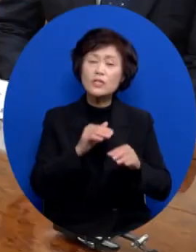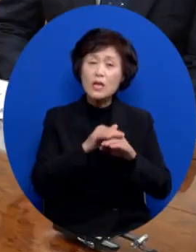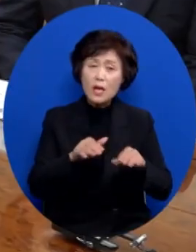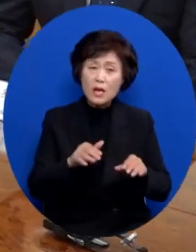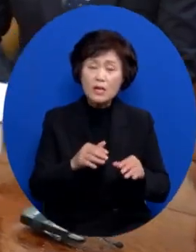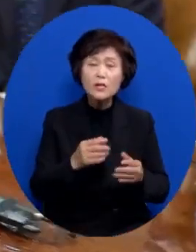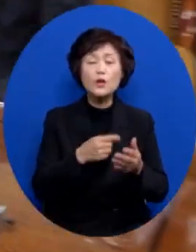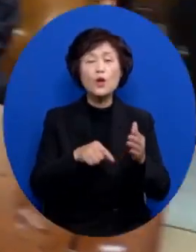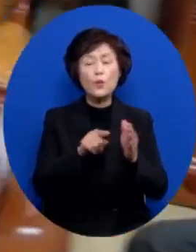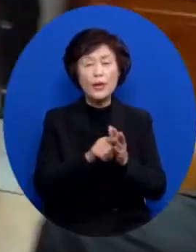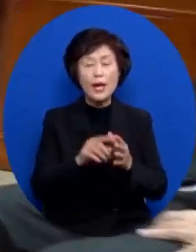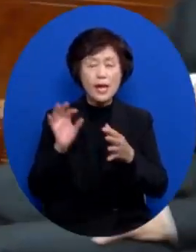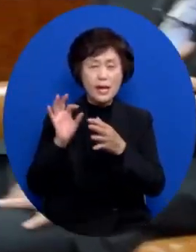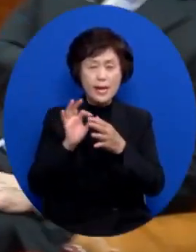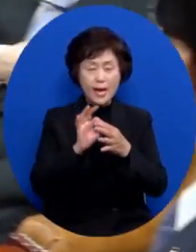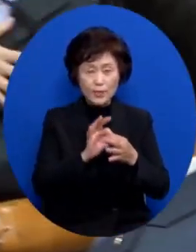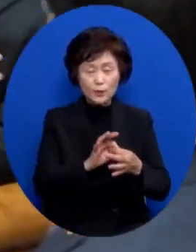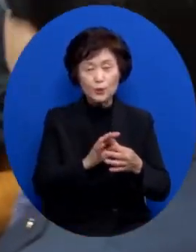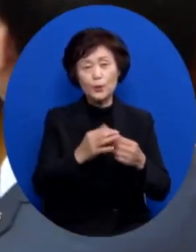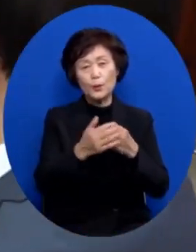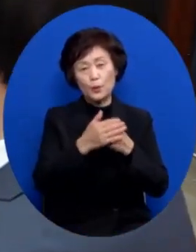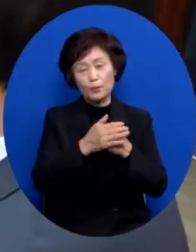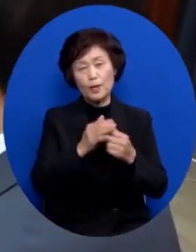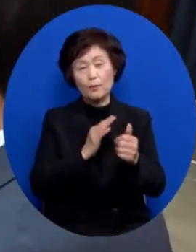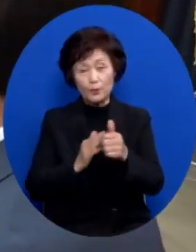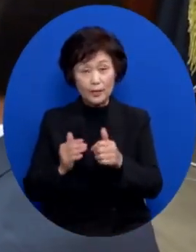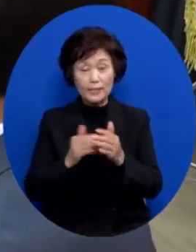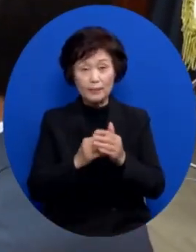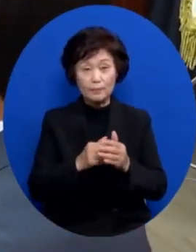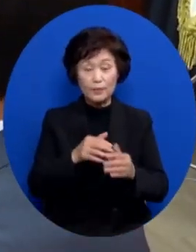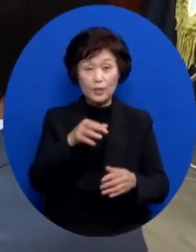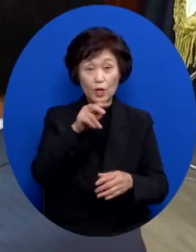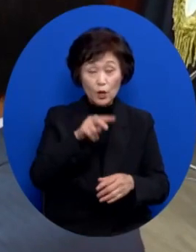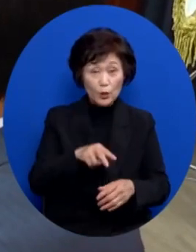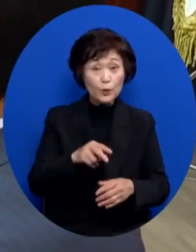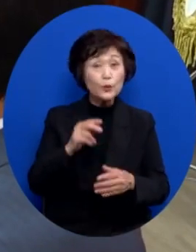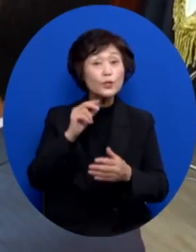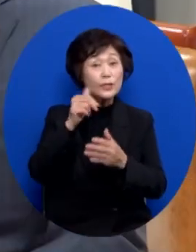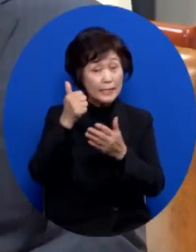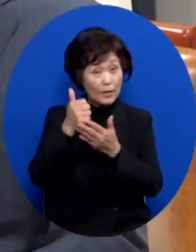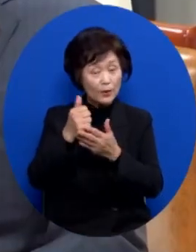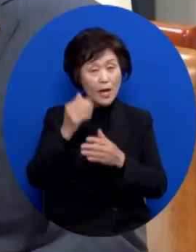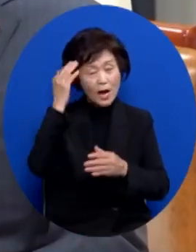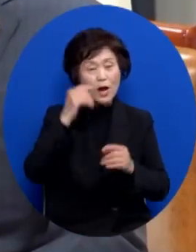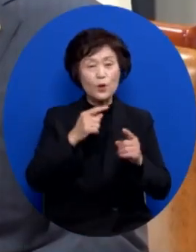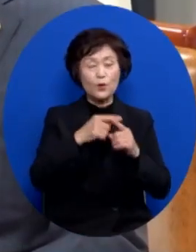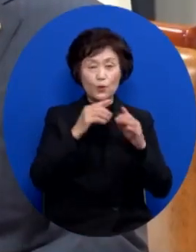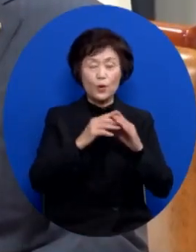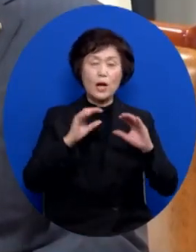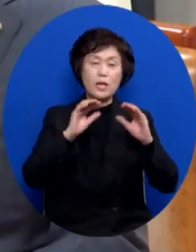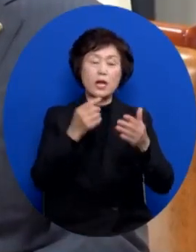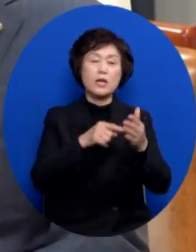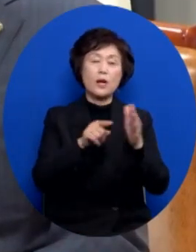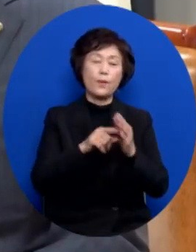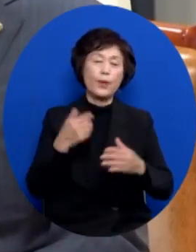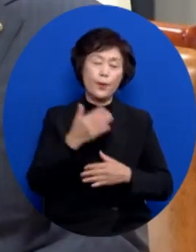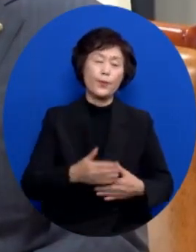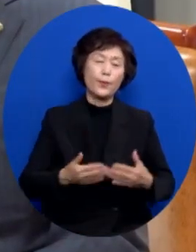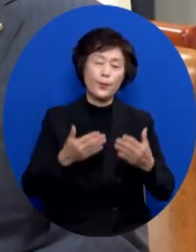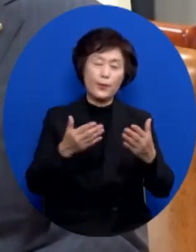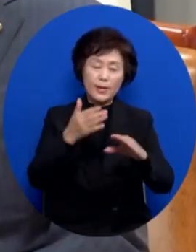관심과 지원을 요청했습니다 유인촌 장관은 한국교회가 나라를 위해 헌신해 주셔서 감사하다고